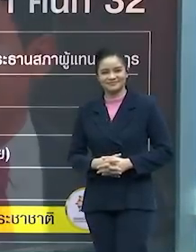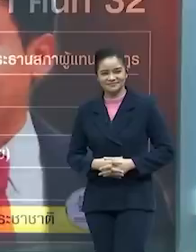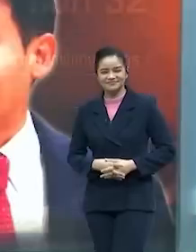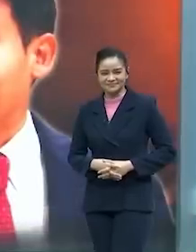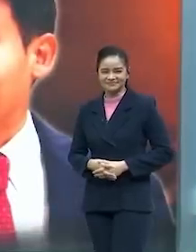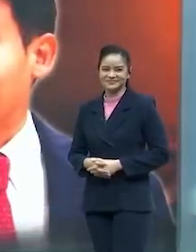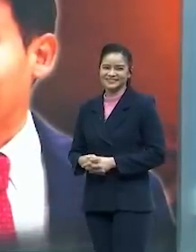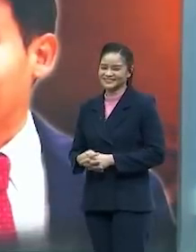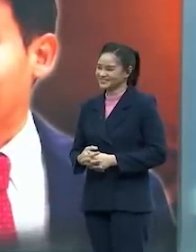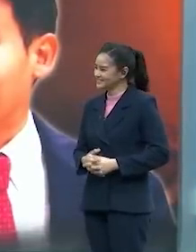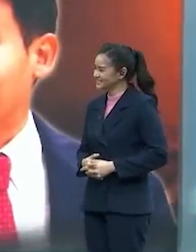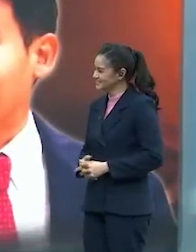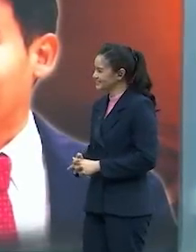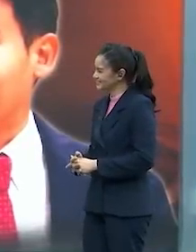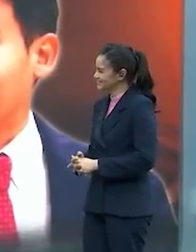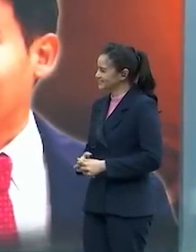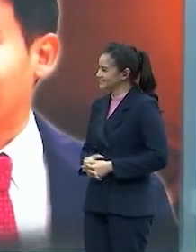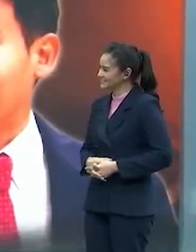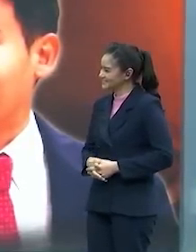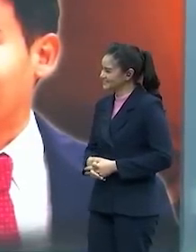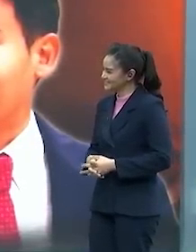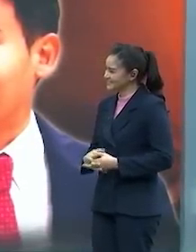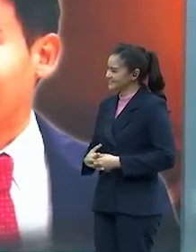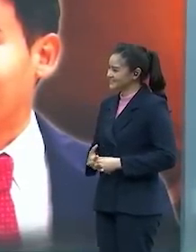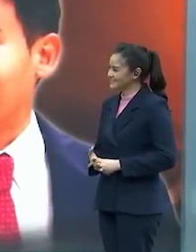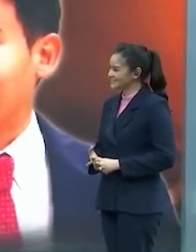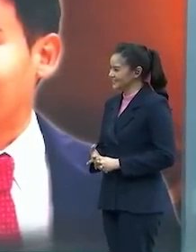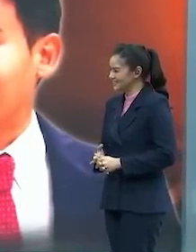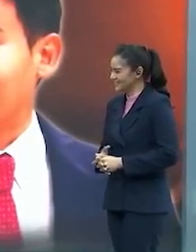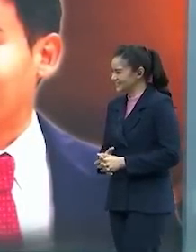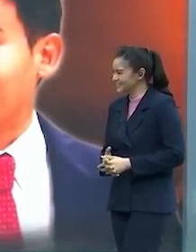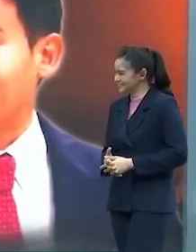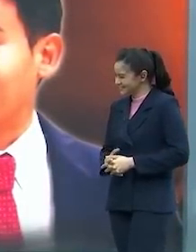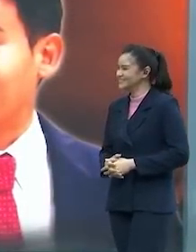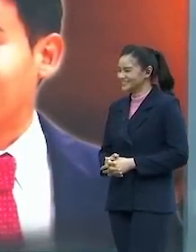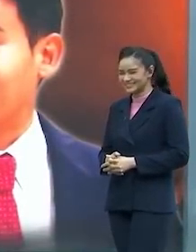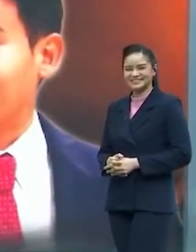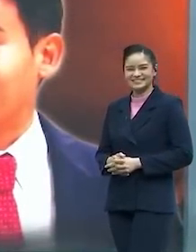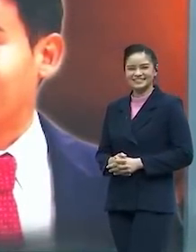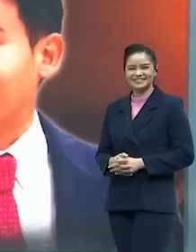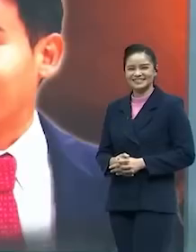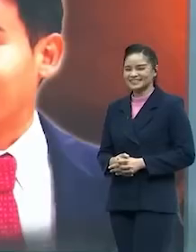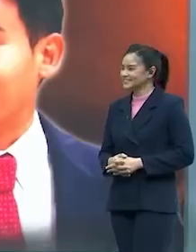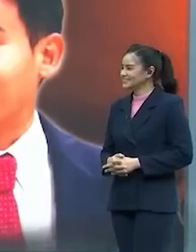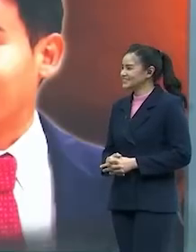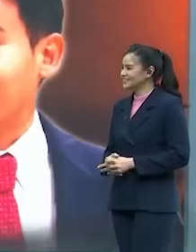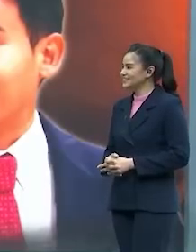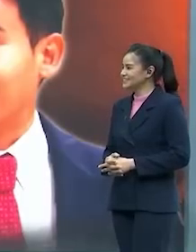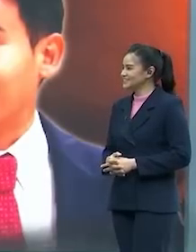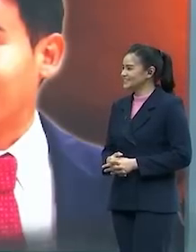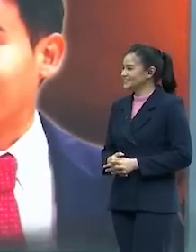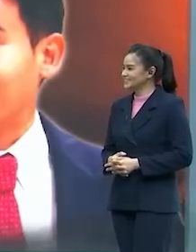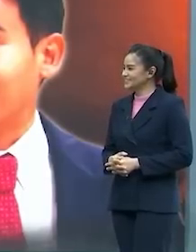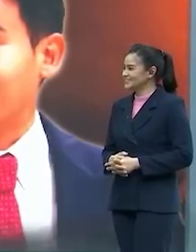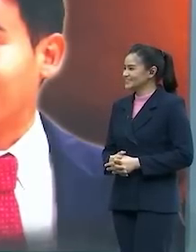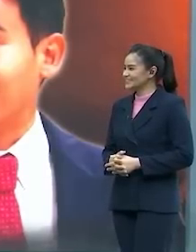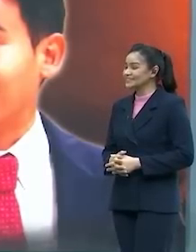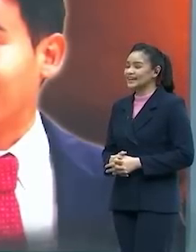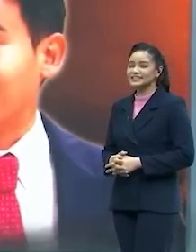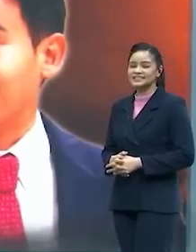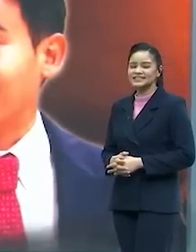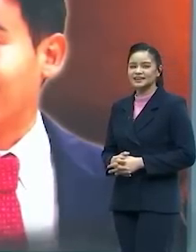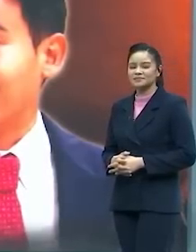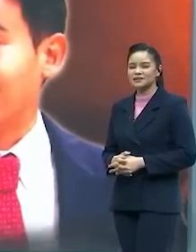มองโลกในแง่บวกอาจจะใช้สำนวนไทยว่าใจดีสู้เสือได้ไหมก็มองว่าเอ้าตกลงกันแล้วไม่มีปัญหาอะไร